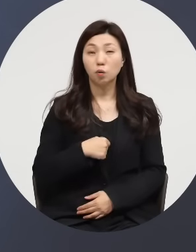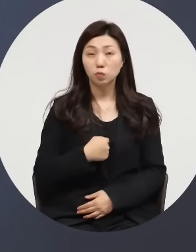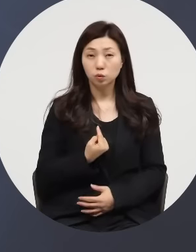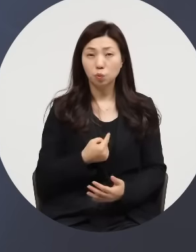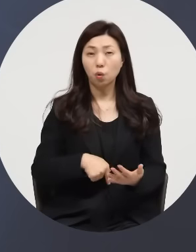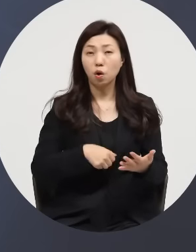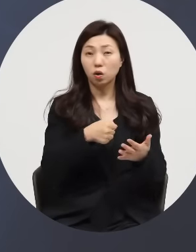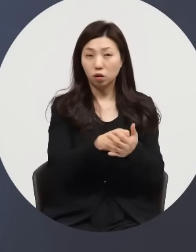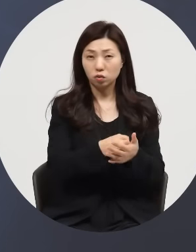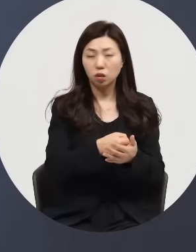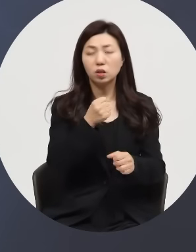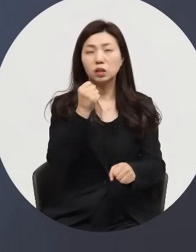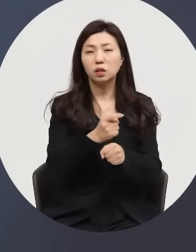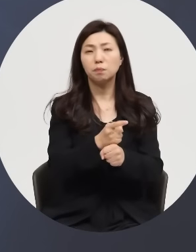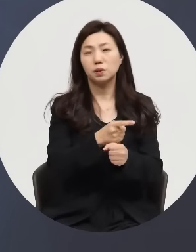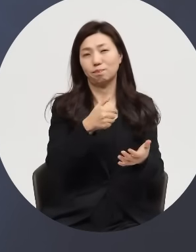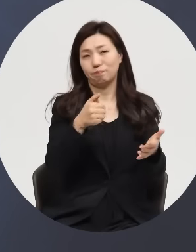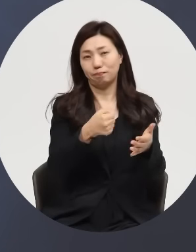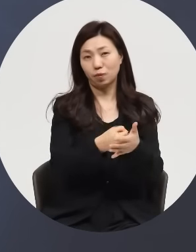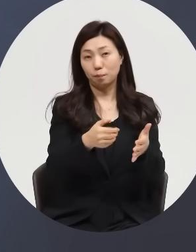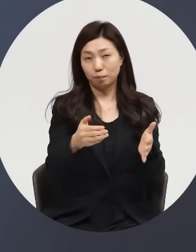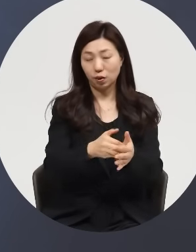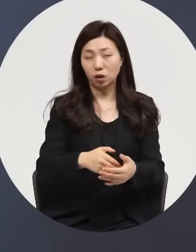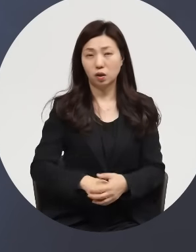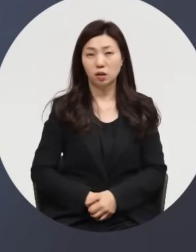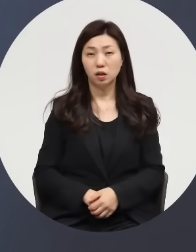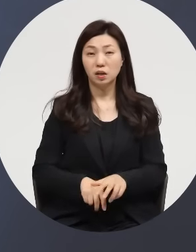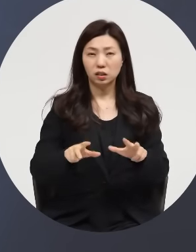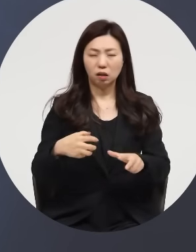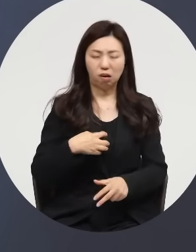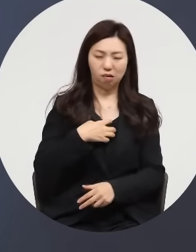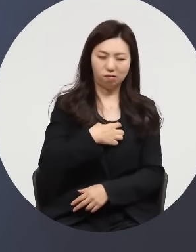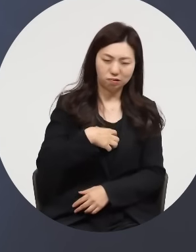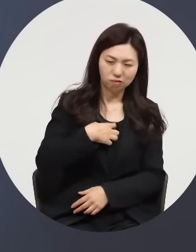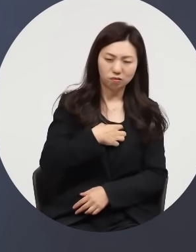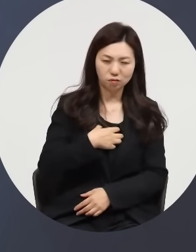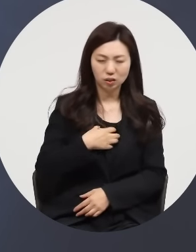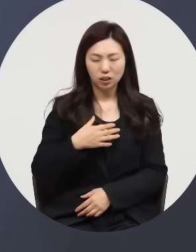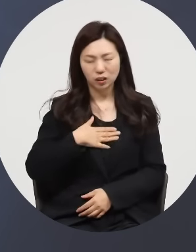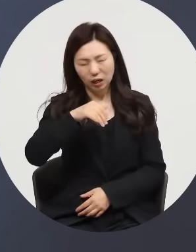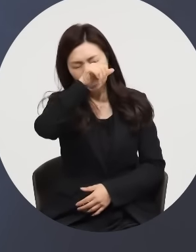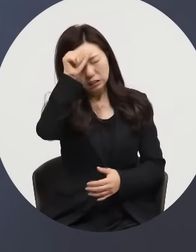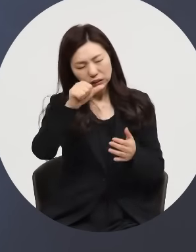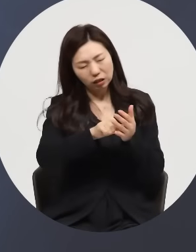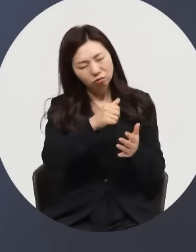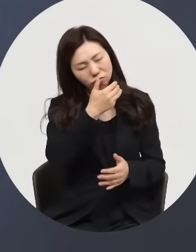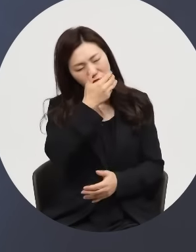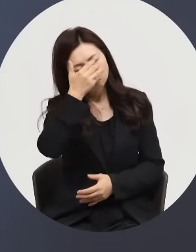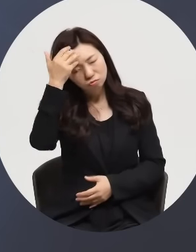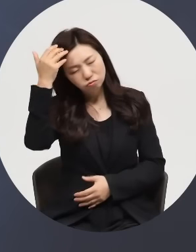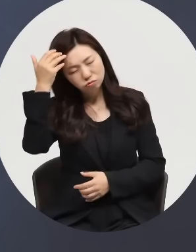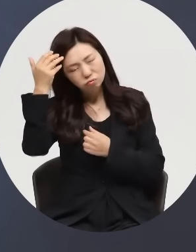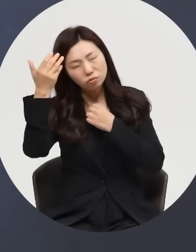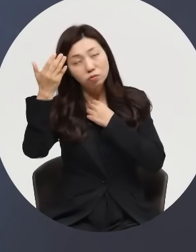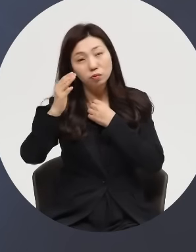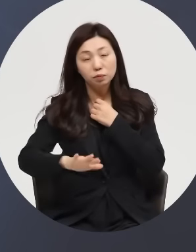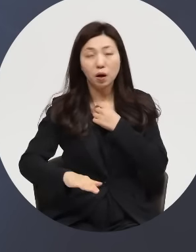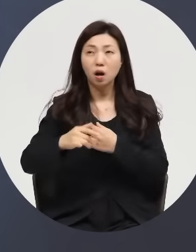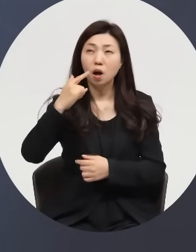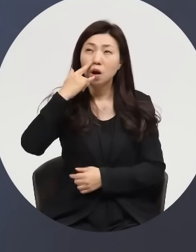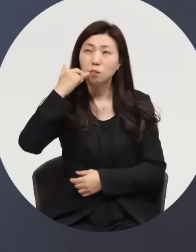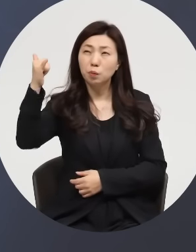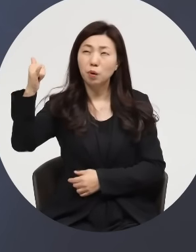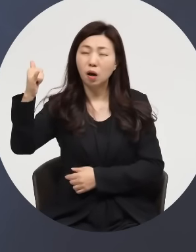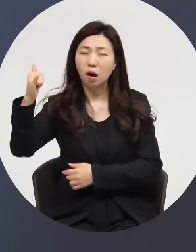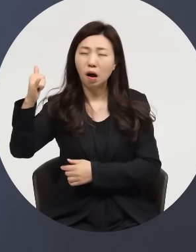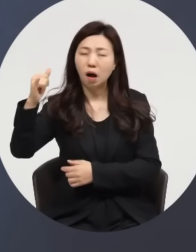이미 나와 있어. 자기는 뭐 근심 걱정을 하고 뭐 자기 인생을 꿈꾼다 하면서도